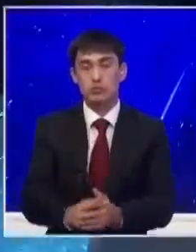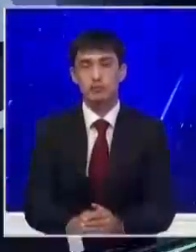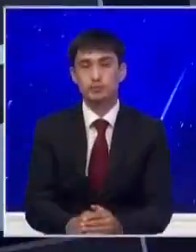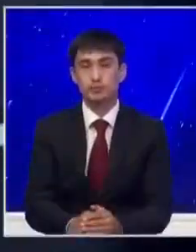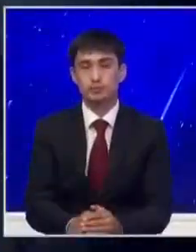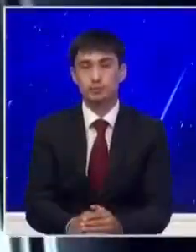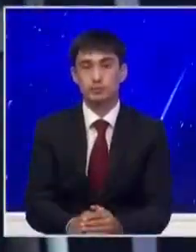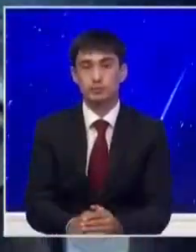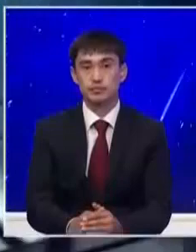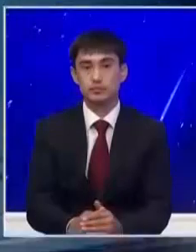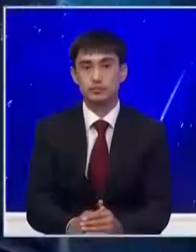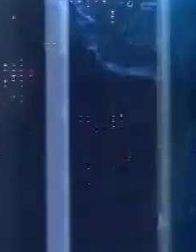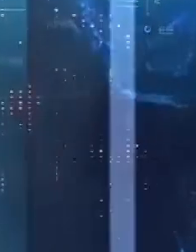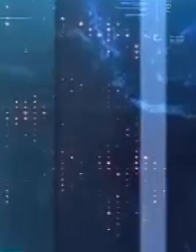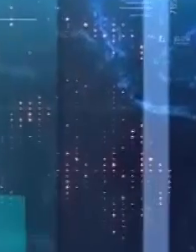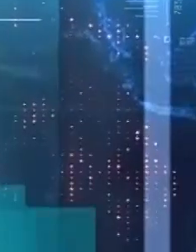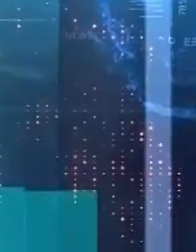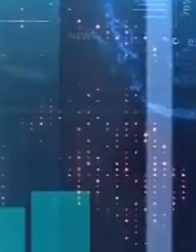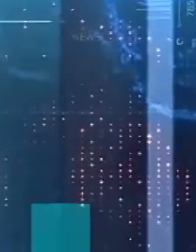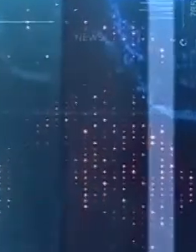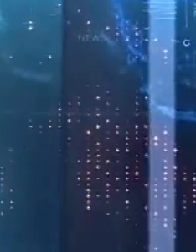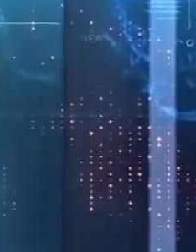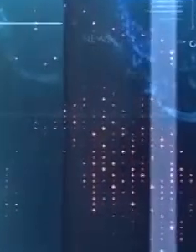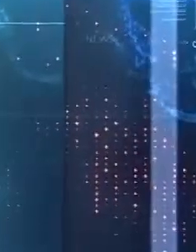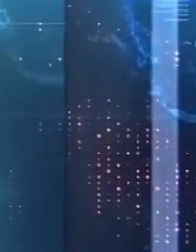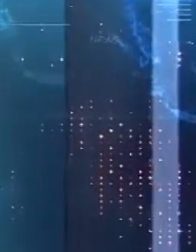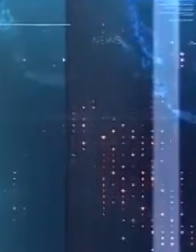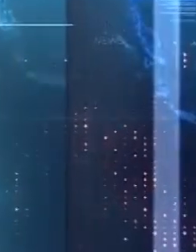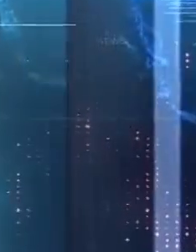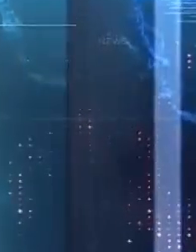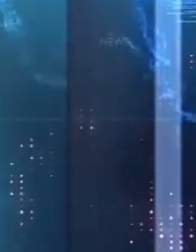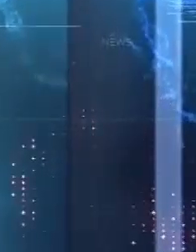Гульмира Тимиргалиева, Жасулан Шинкинджи, Абзал Нусипов, телеканал ЖТСУ, Сарканский район.